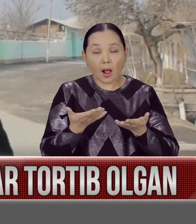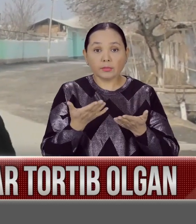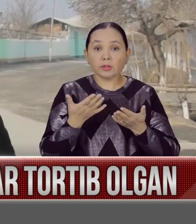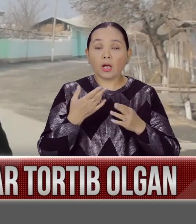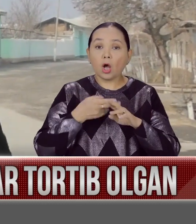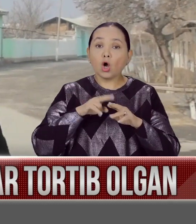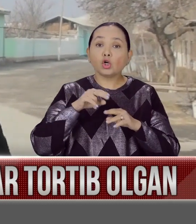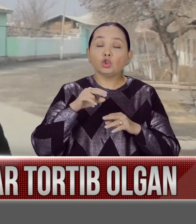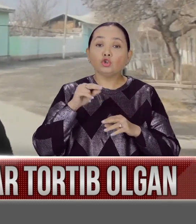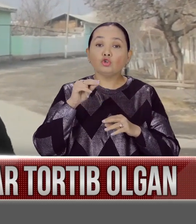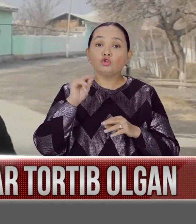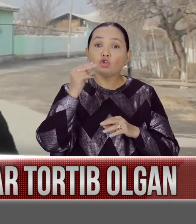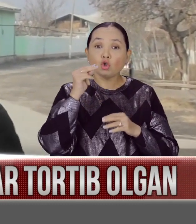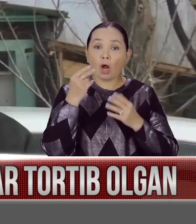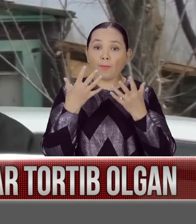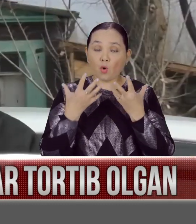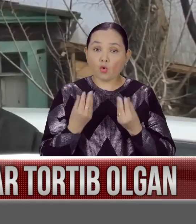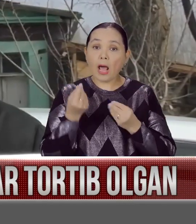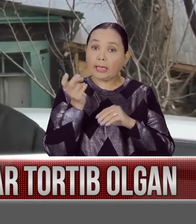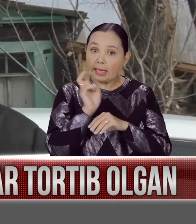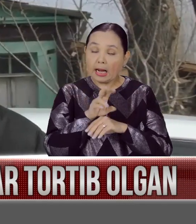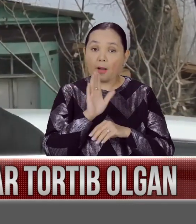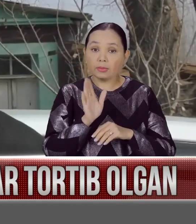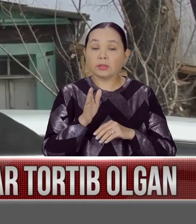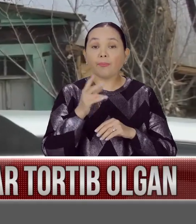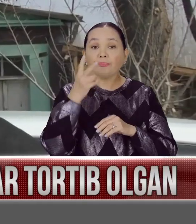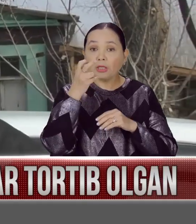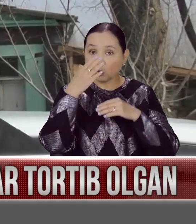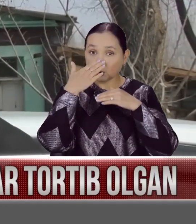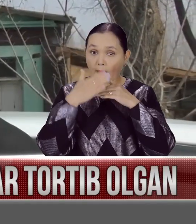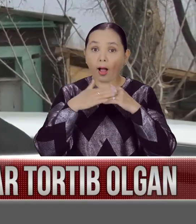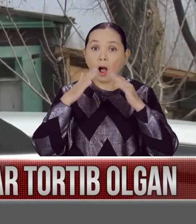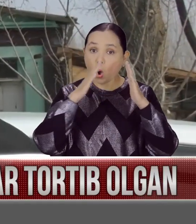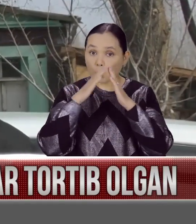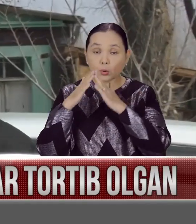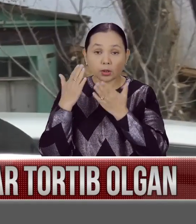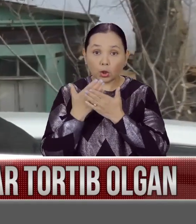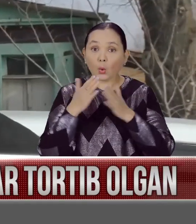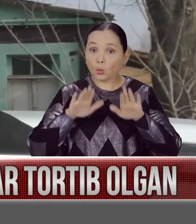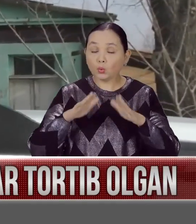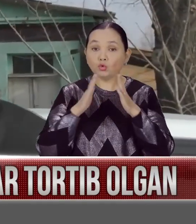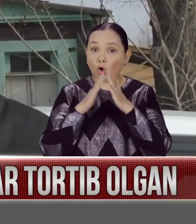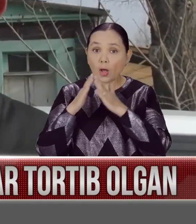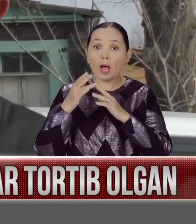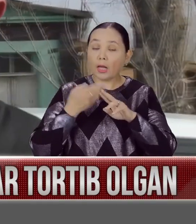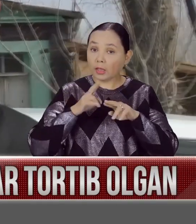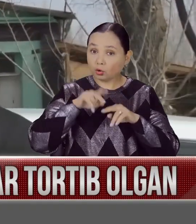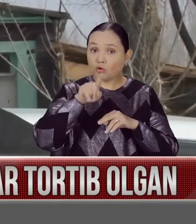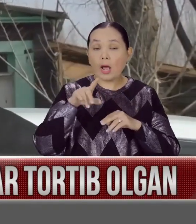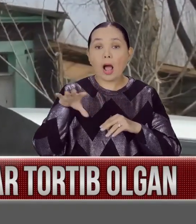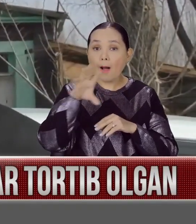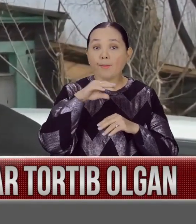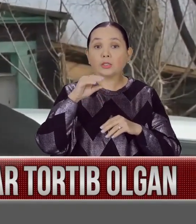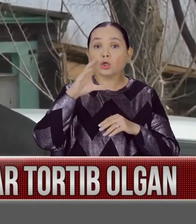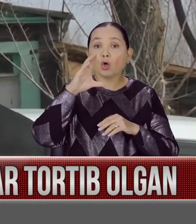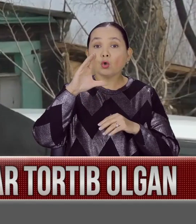qishloqqa chorshanba kunlariga yetib kelamiz, xolosa. Yaqin 200 ga yaqin xonadon qurilgan uy-joy. Ashular hammasi suyultirilgan